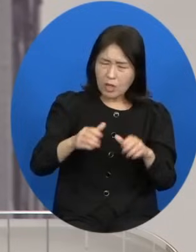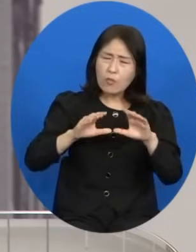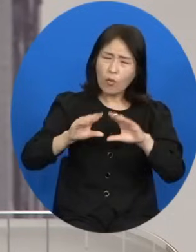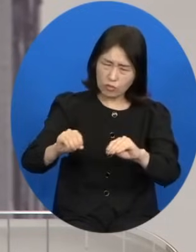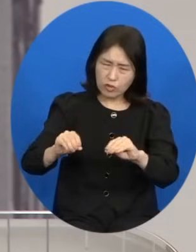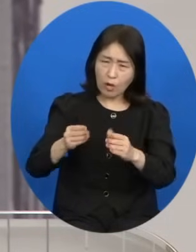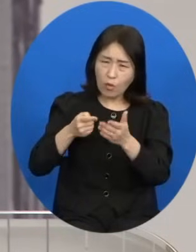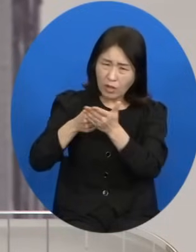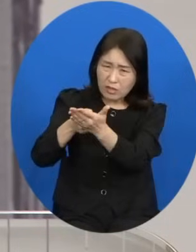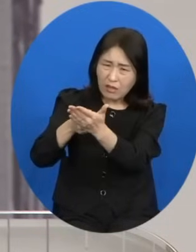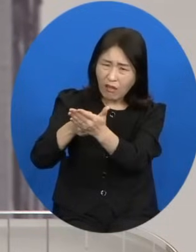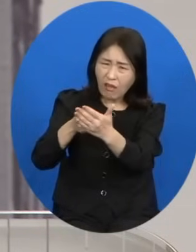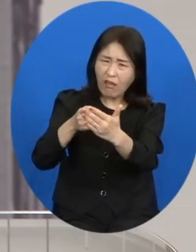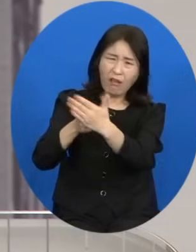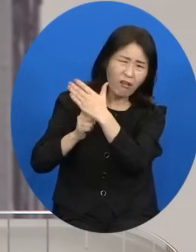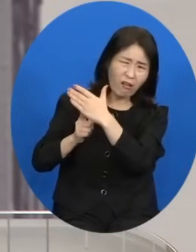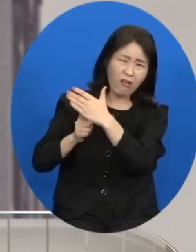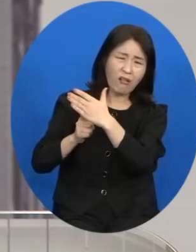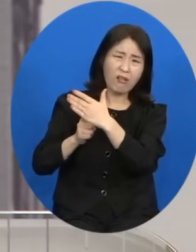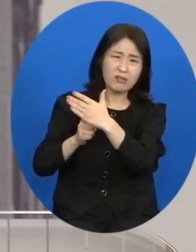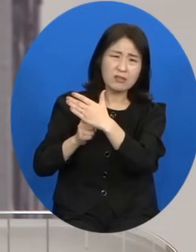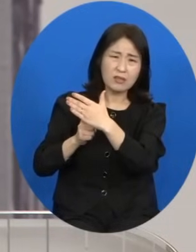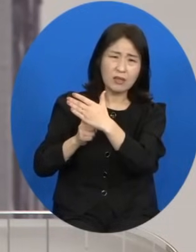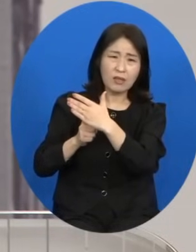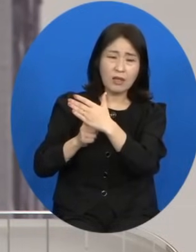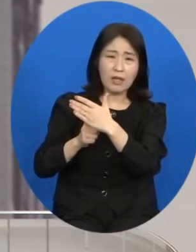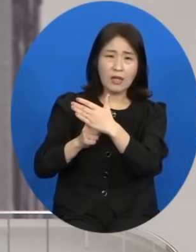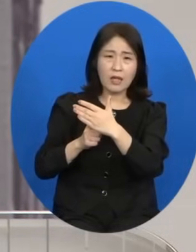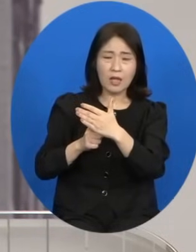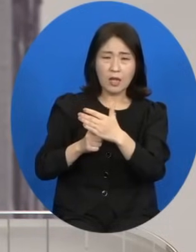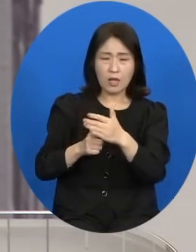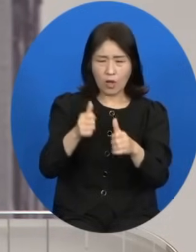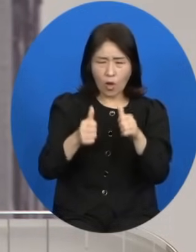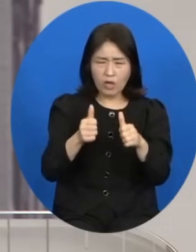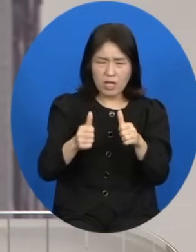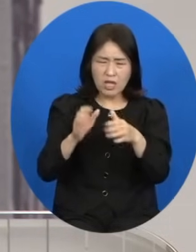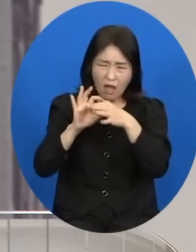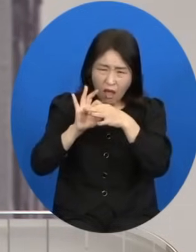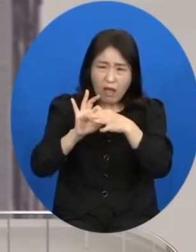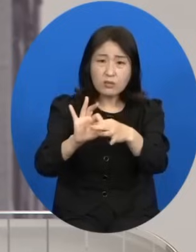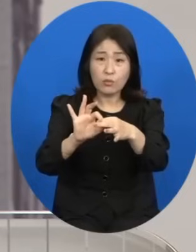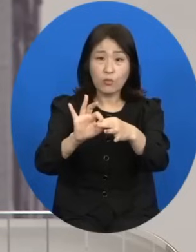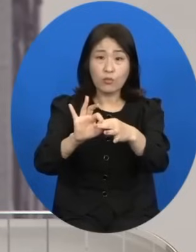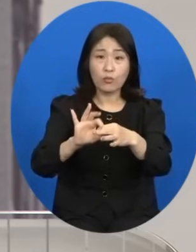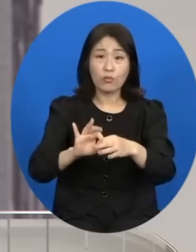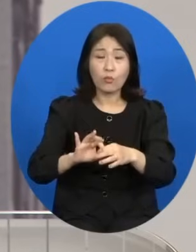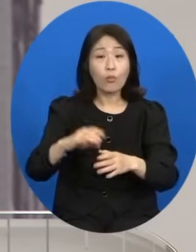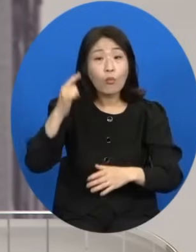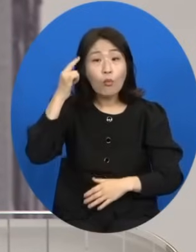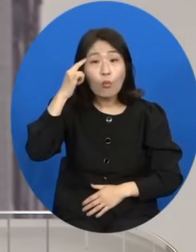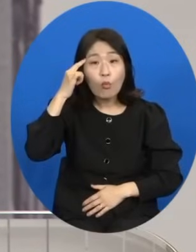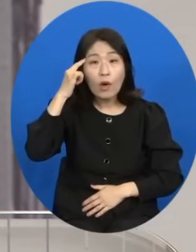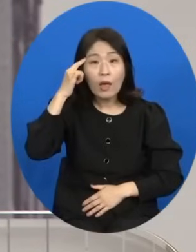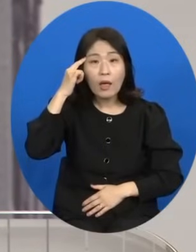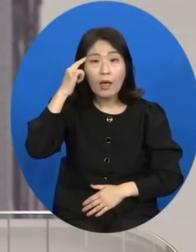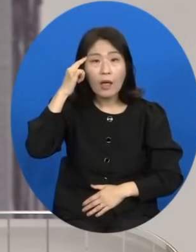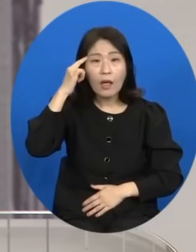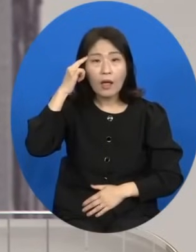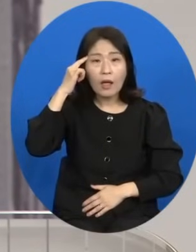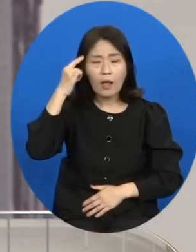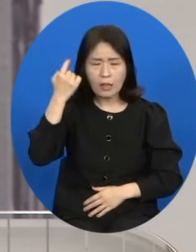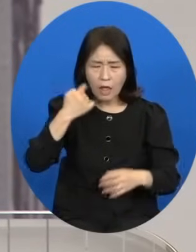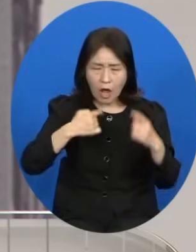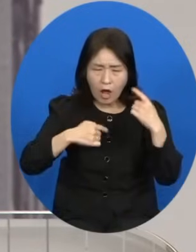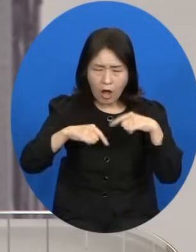얘기를 했는데 소통이 잘 안 됐는지 중단이 되질 않고 있는 겁니다 근데 봤더니이 선수가이 마지막